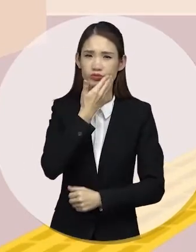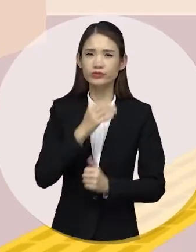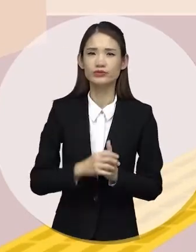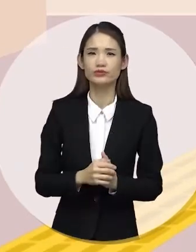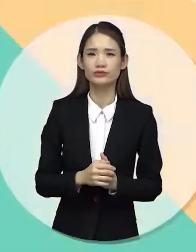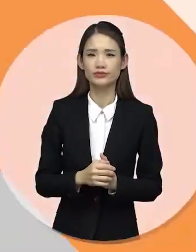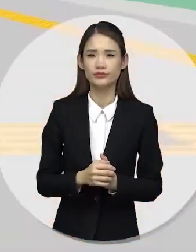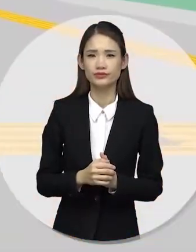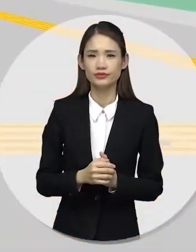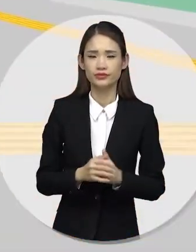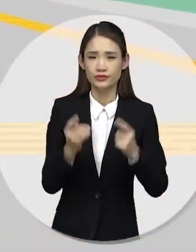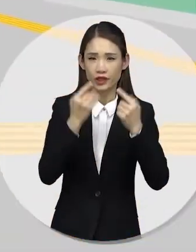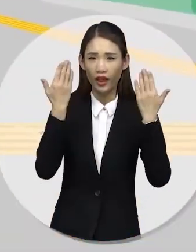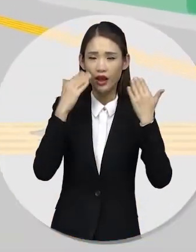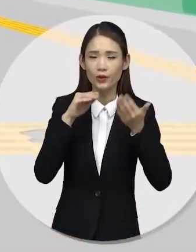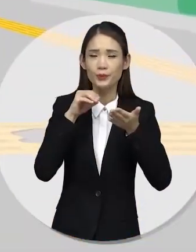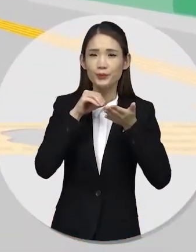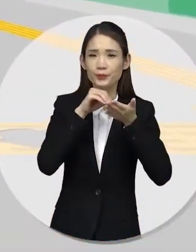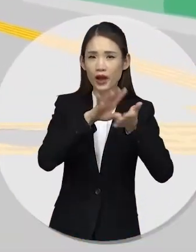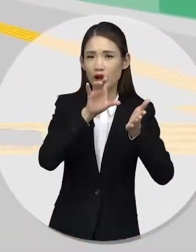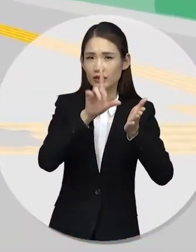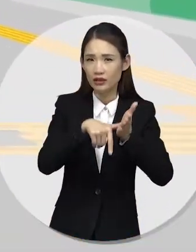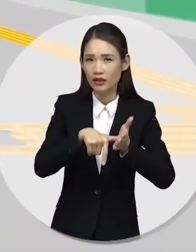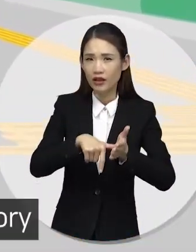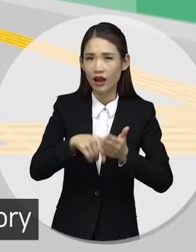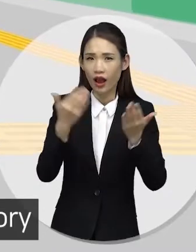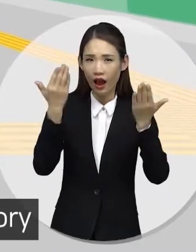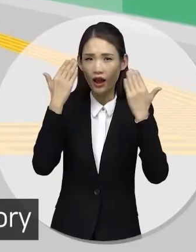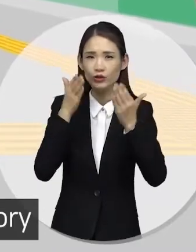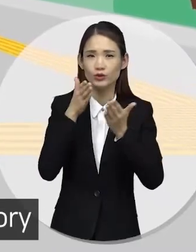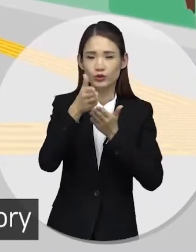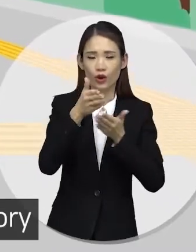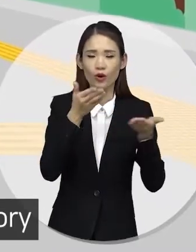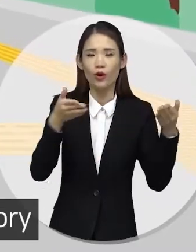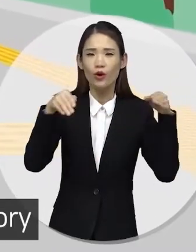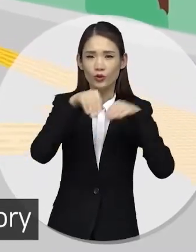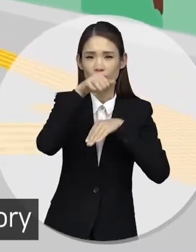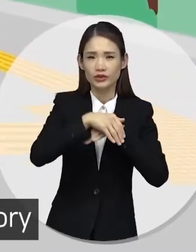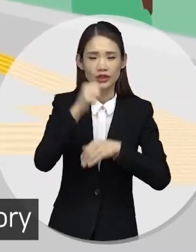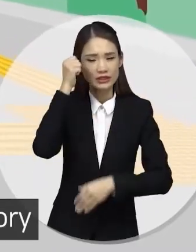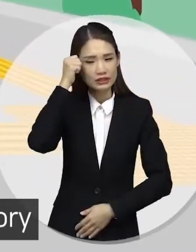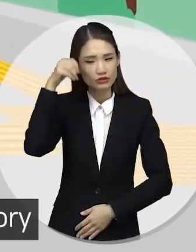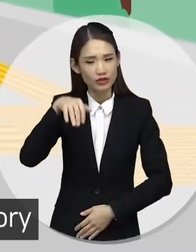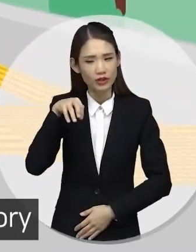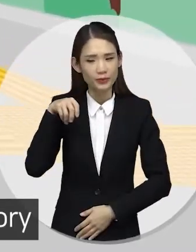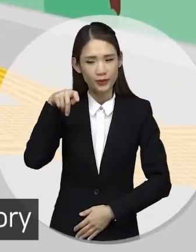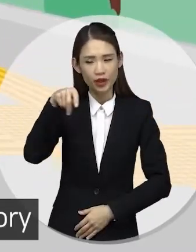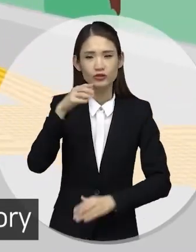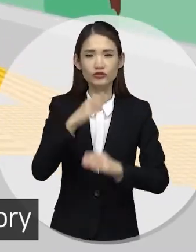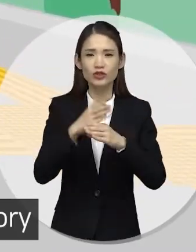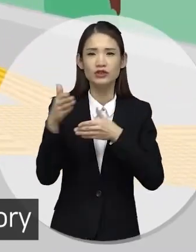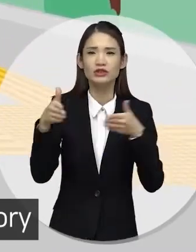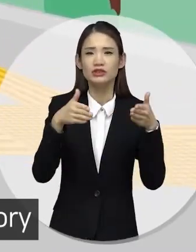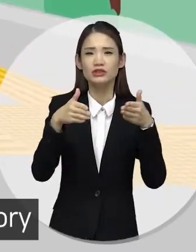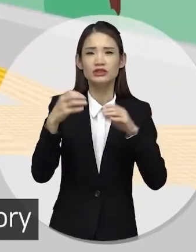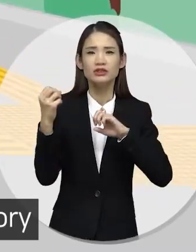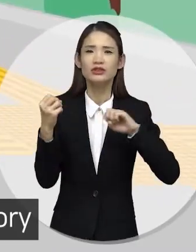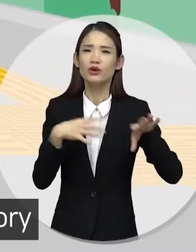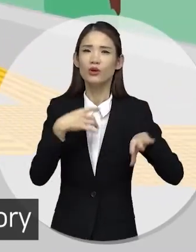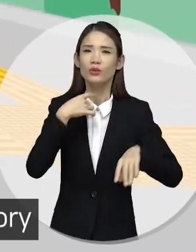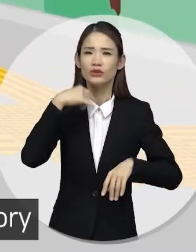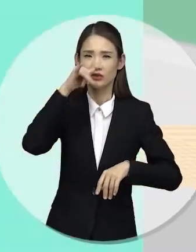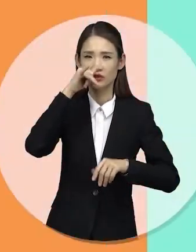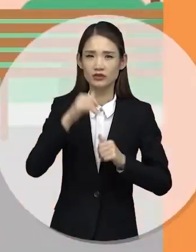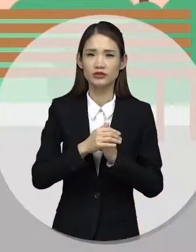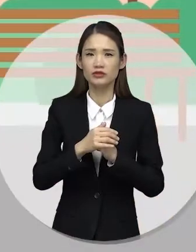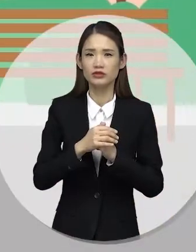합니다. 대학교에 막 입학했을 무렵 저는 학교 전공 강의실 건물에서 기숙사까지 가는 도중에 길을 잃은 적이